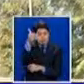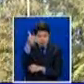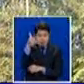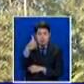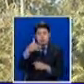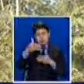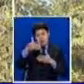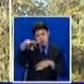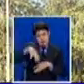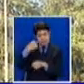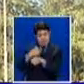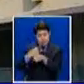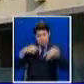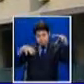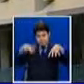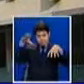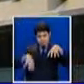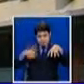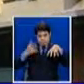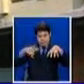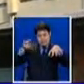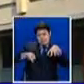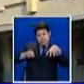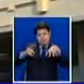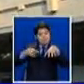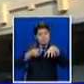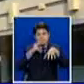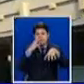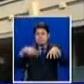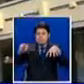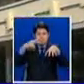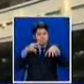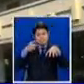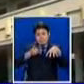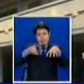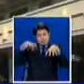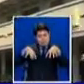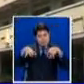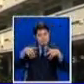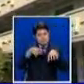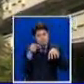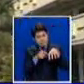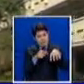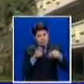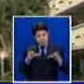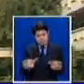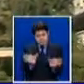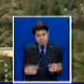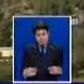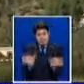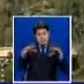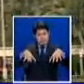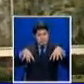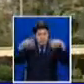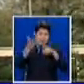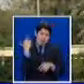เรียน 2 2อาคารเนี่ยก็เป็นอาคารเดิมอาคารตึกด้านนี้นะครับกับด้านนี้จะเป็นตึกคู่ขนานกันนะฮะตั้ง